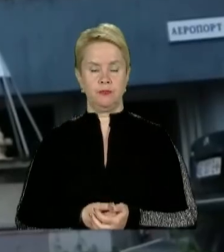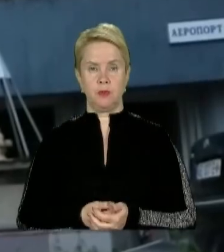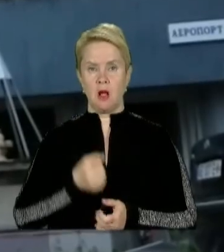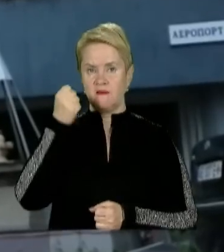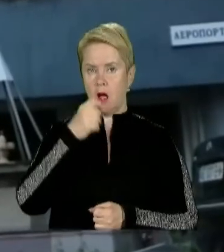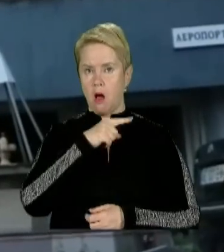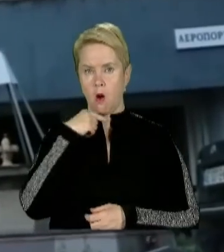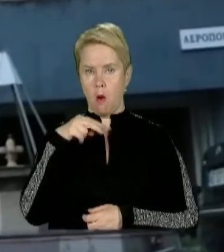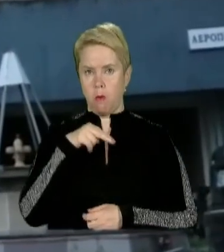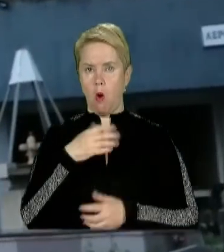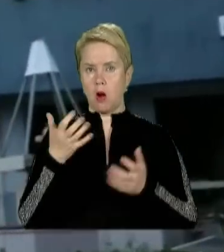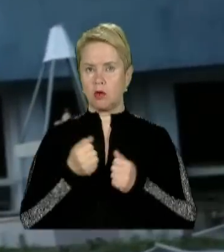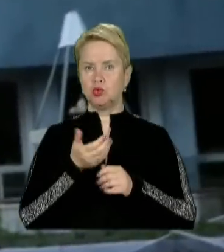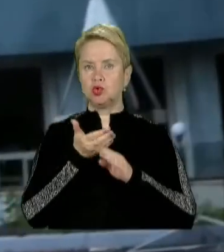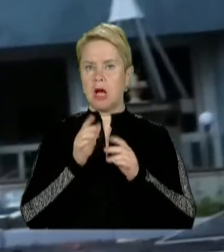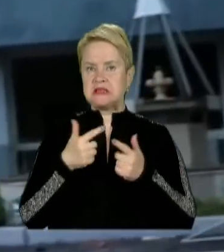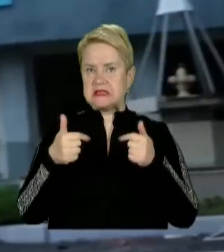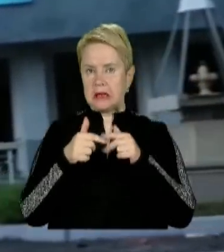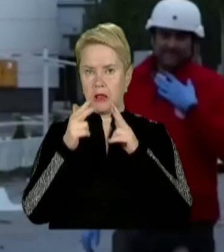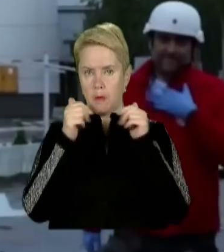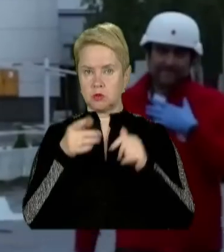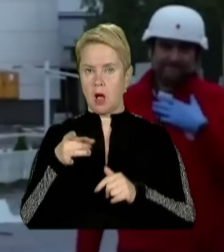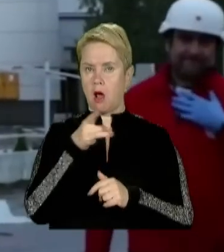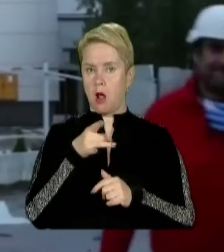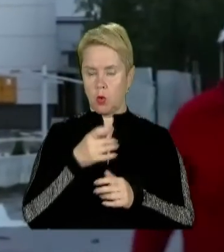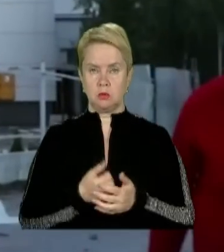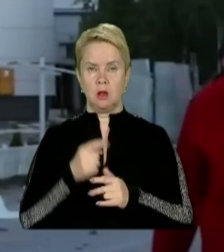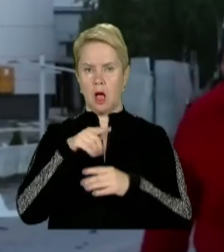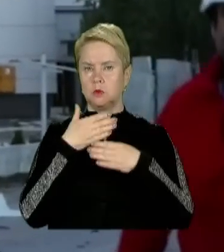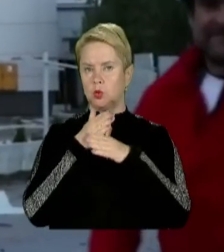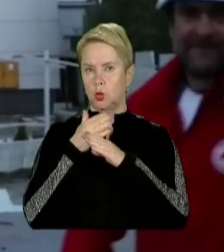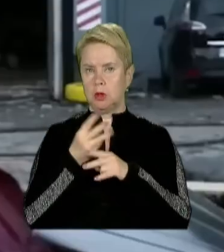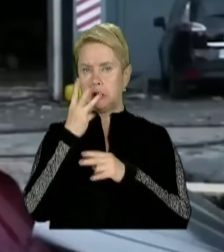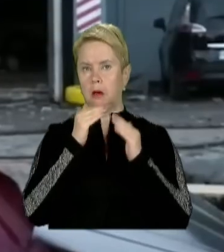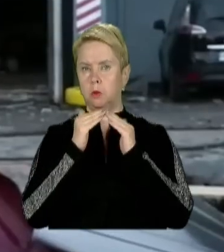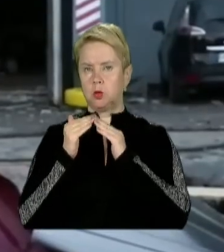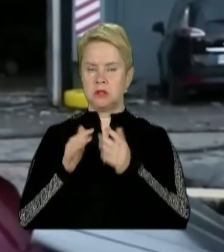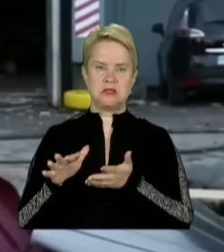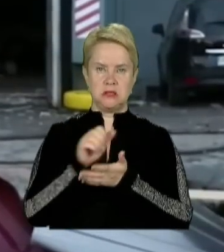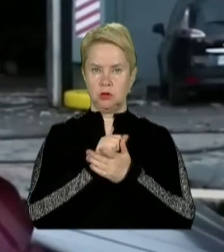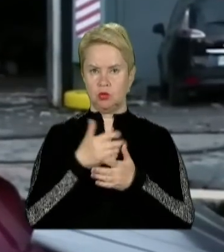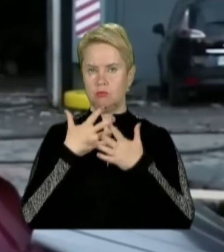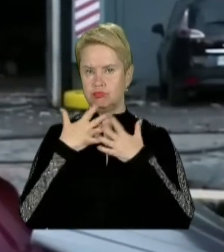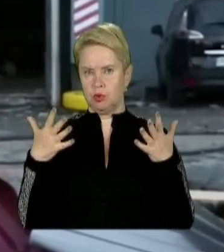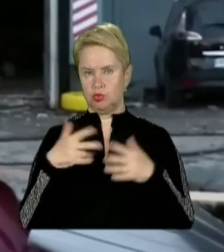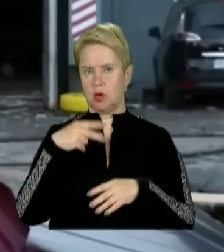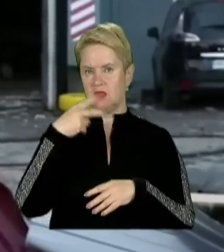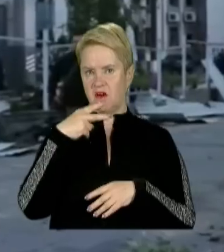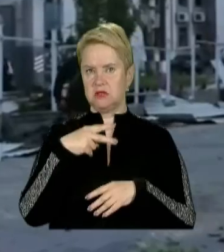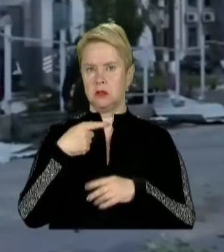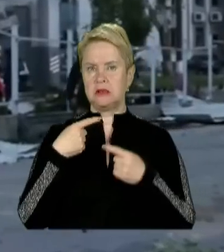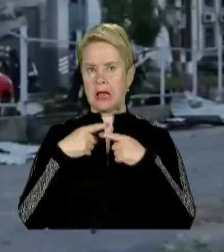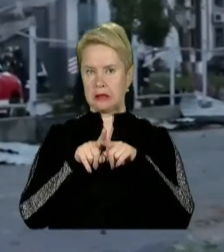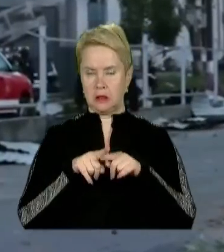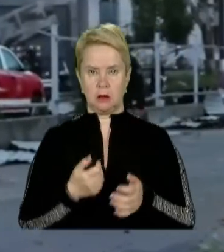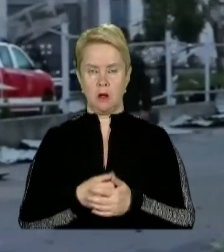Вдарили рашисти по рятувальній частині у Дніпровському районі. Там зруйновані 3 будівлі та знищено більше 20 одиниць